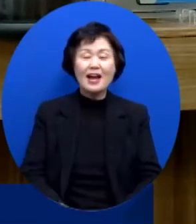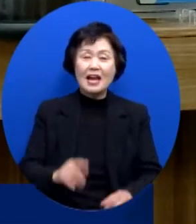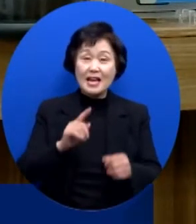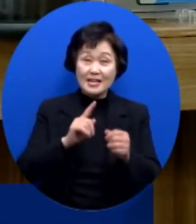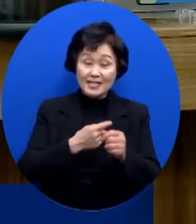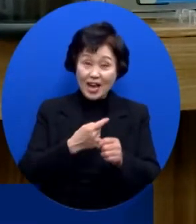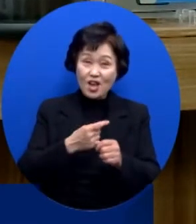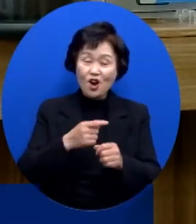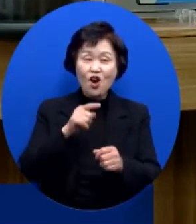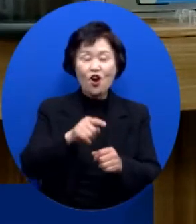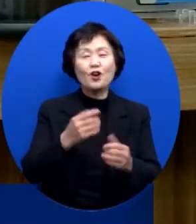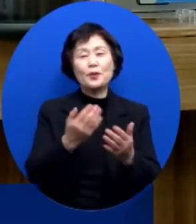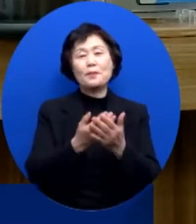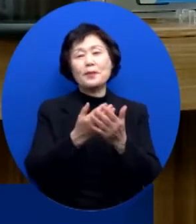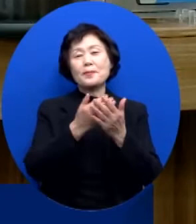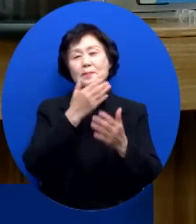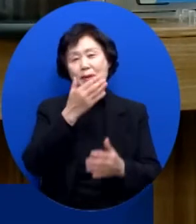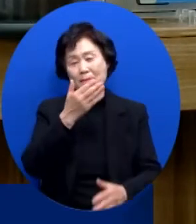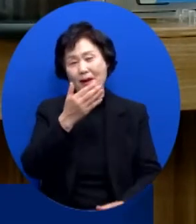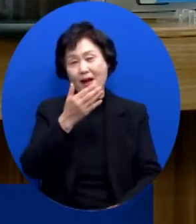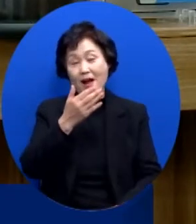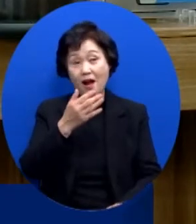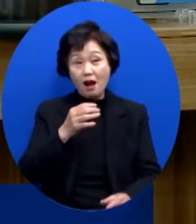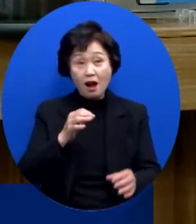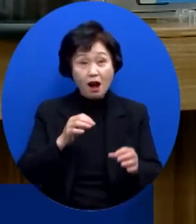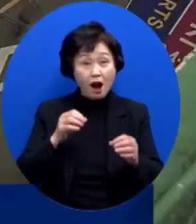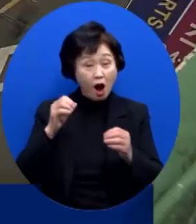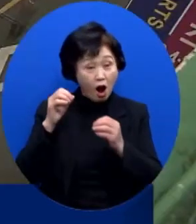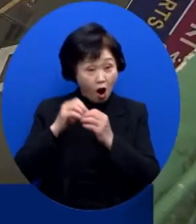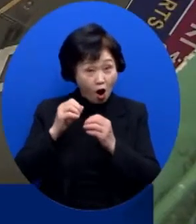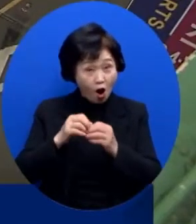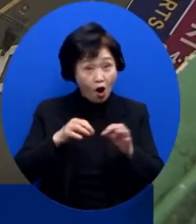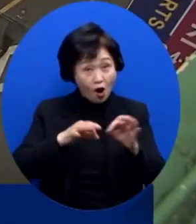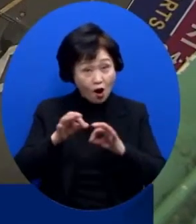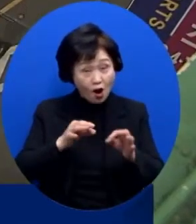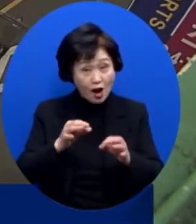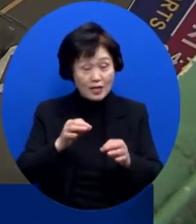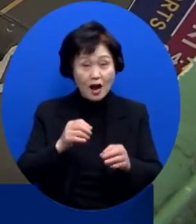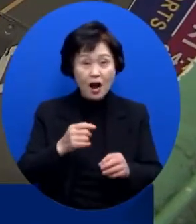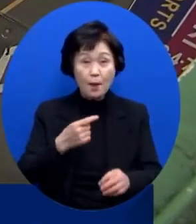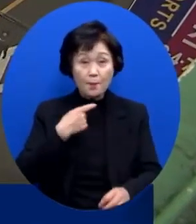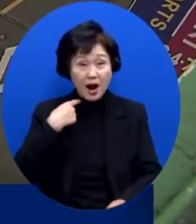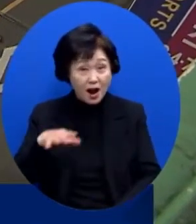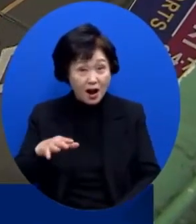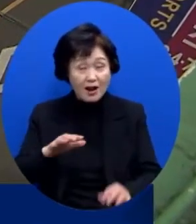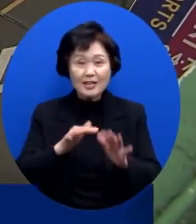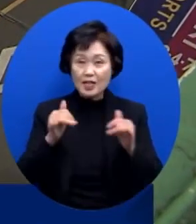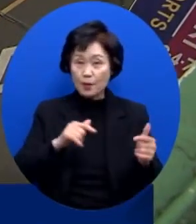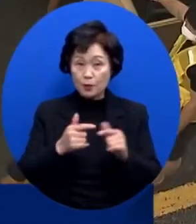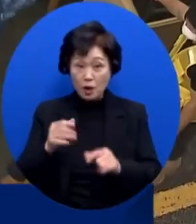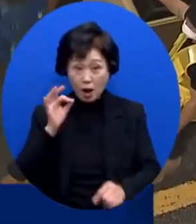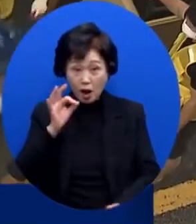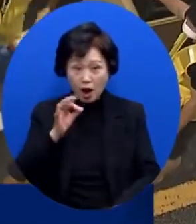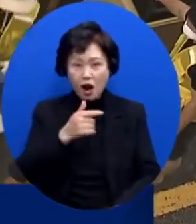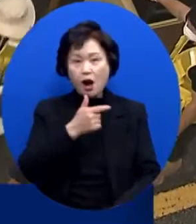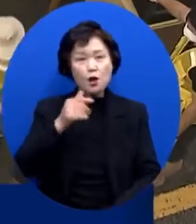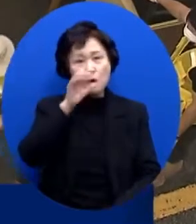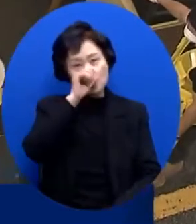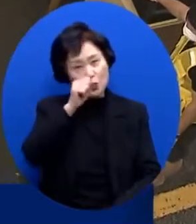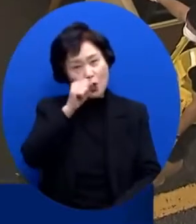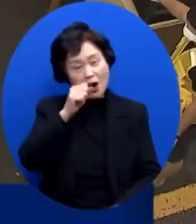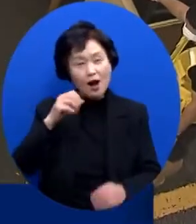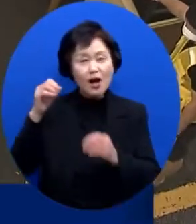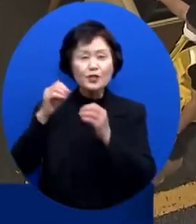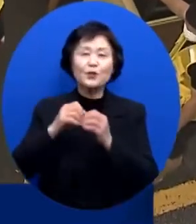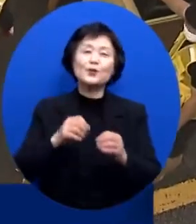다니던 안던 사람들이 한번 가보니까 아, 전통시장이 이렇게 편리하고 좋구나. 그 다음부터는 계속 가게 되잖아요. 전통시장에